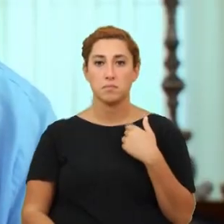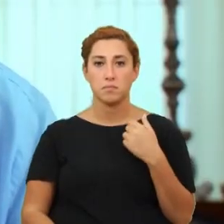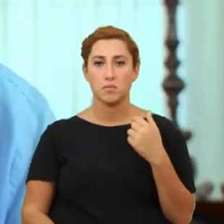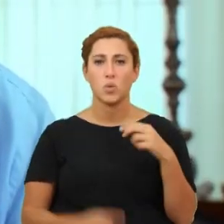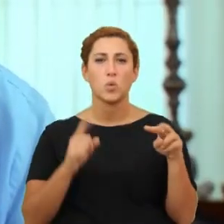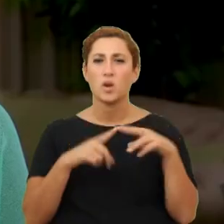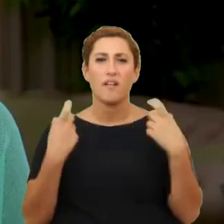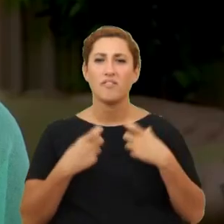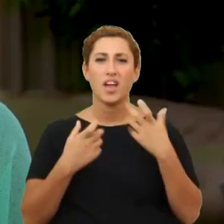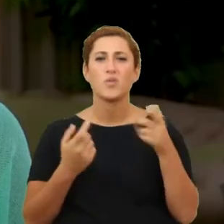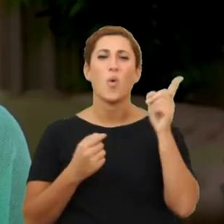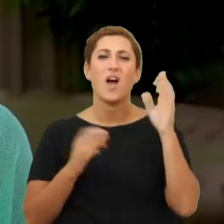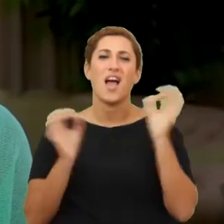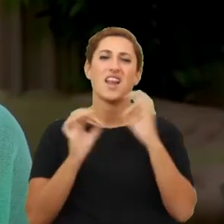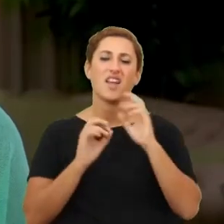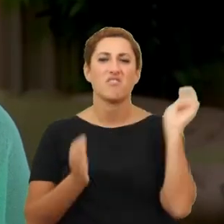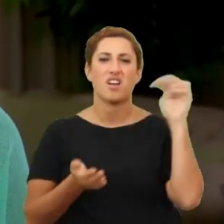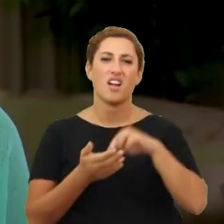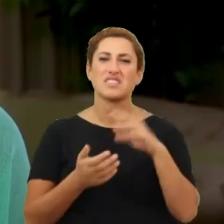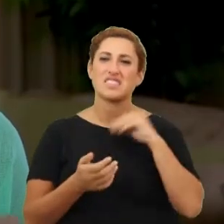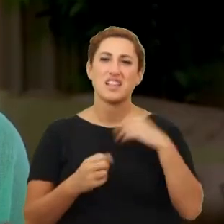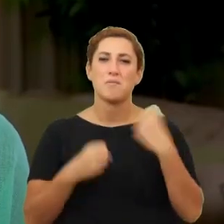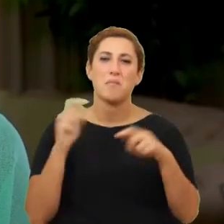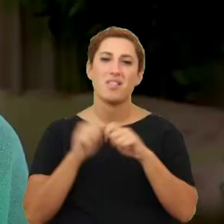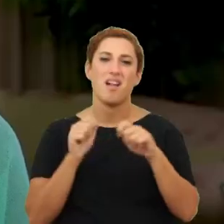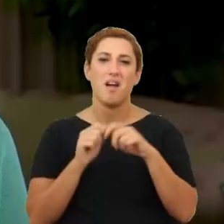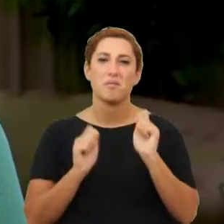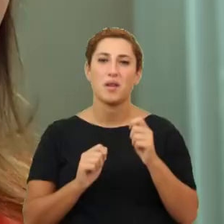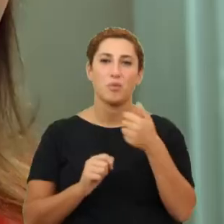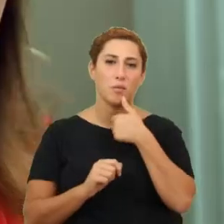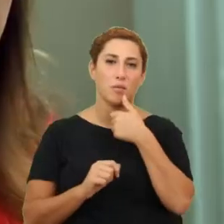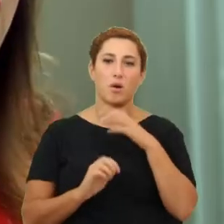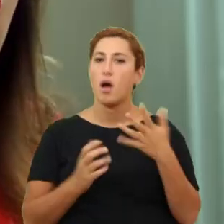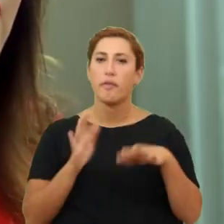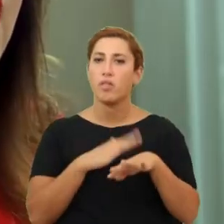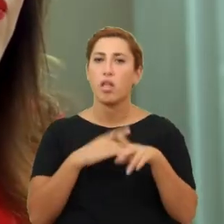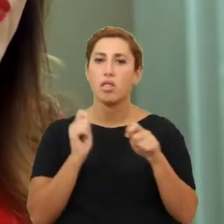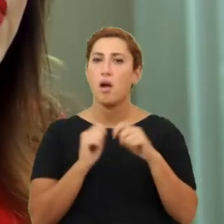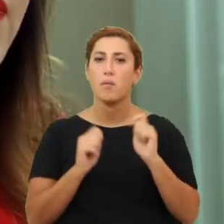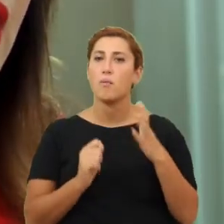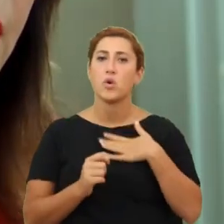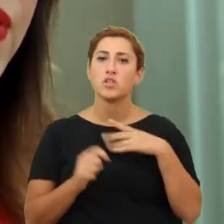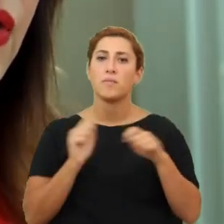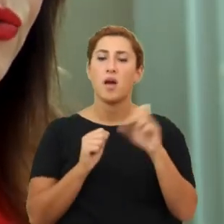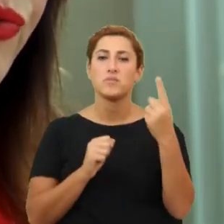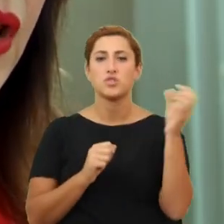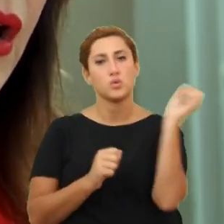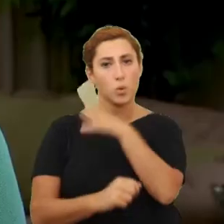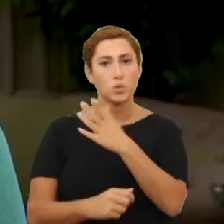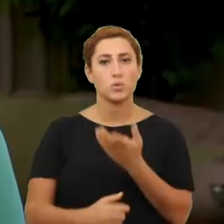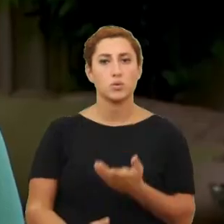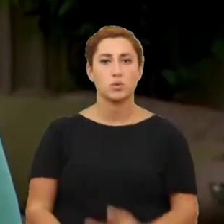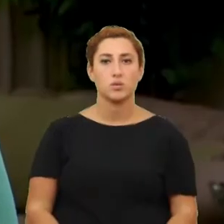Biricik, Nurhan nereye dur? O erkenden kalktı sanırım, arabasını tamir ediyor babacığım. Ay niye tamir ediyor canım? Tamirciye götürse